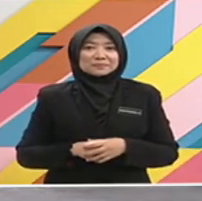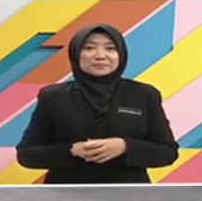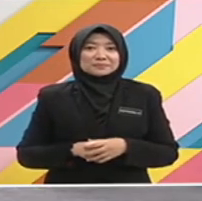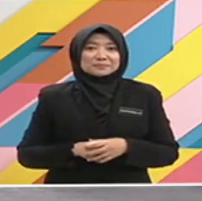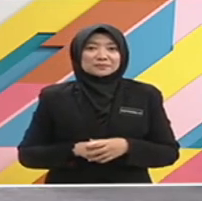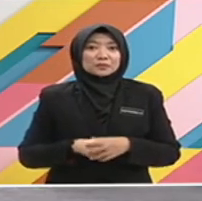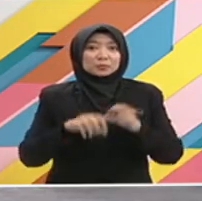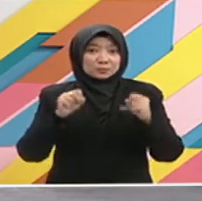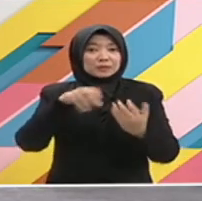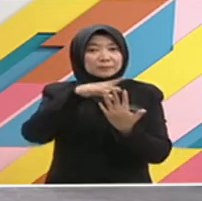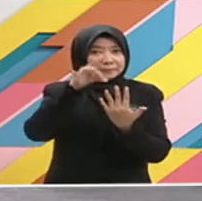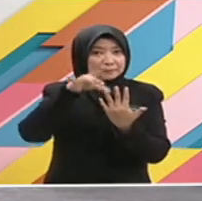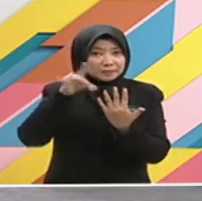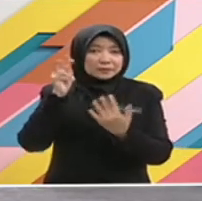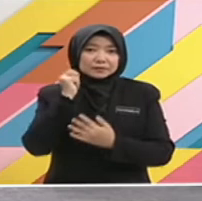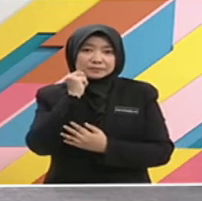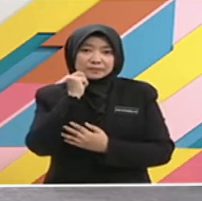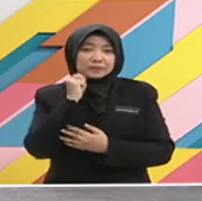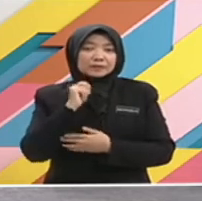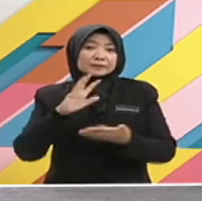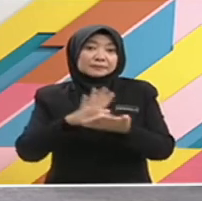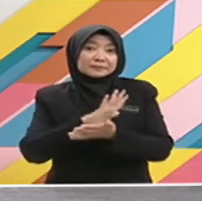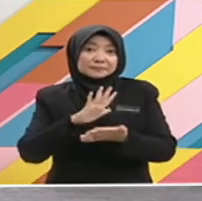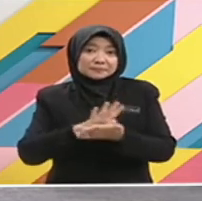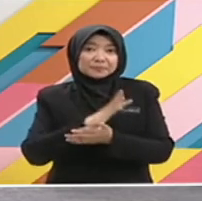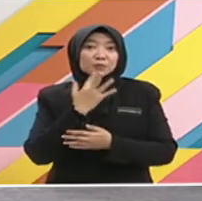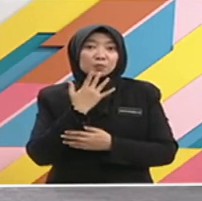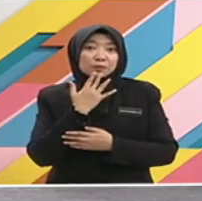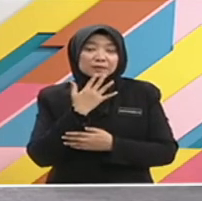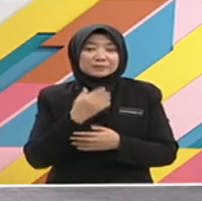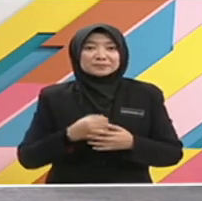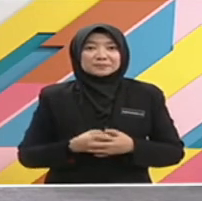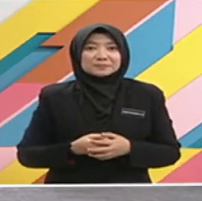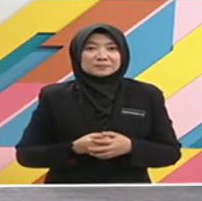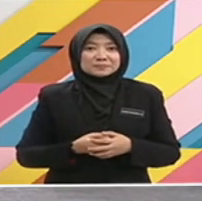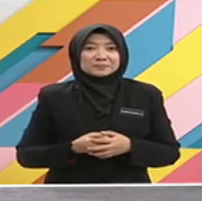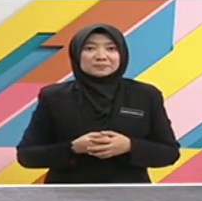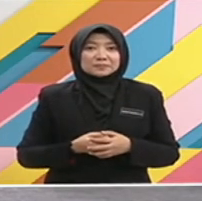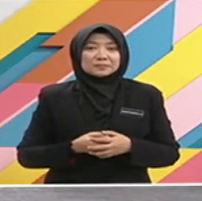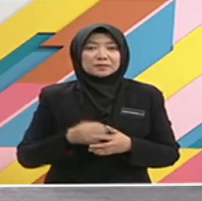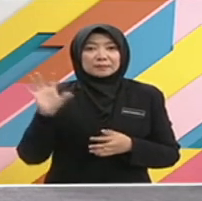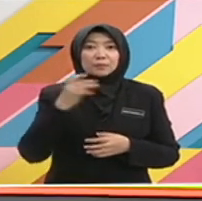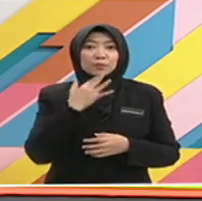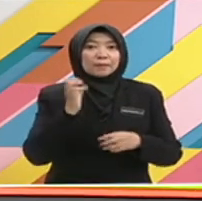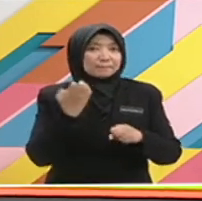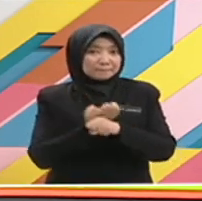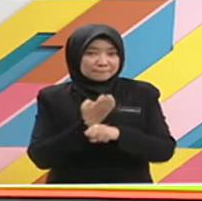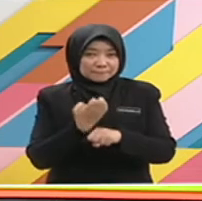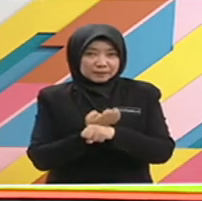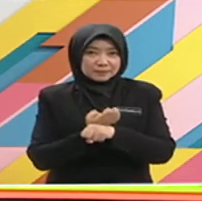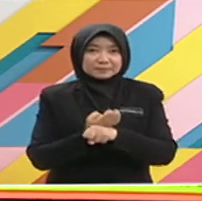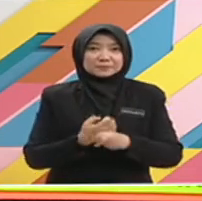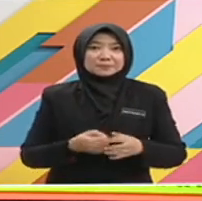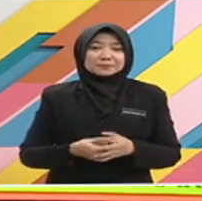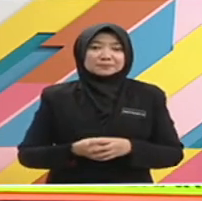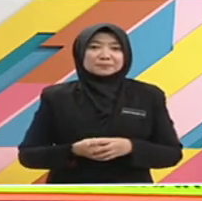Nisan boleh pilih. Okey, saya nak warna biru ke emas. Saya warna emaslah. Mas, ya. Okey, sebelum buat saya